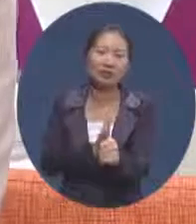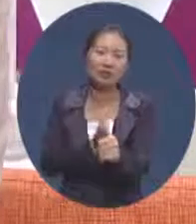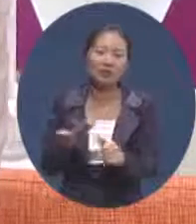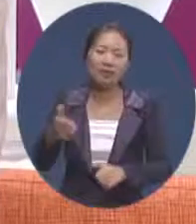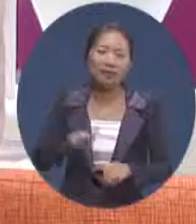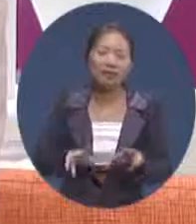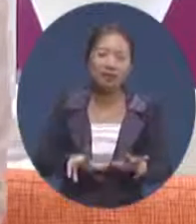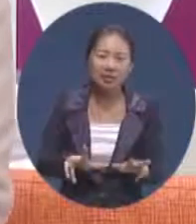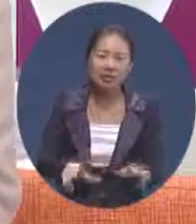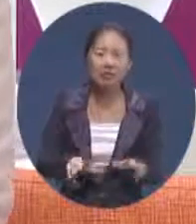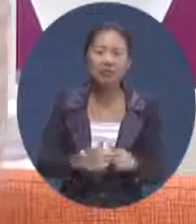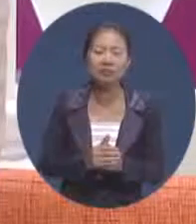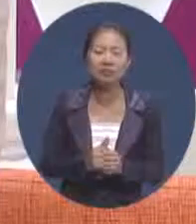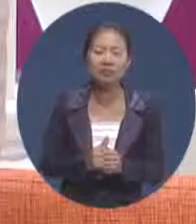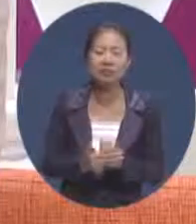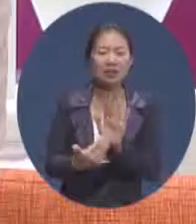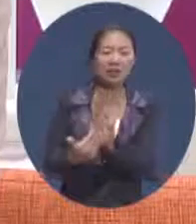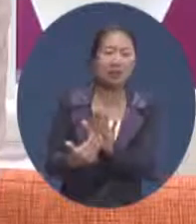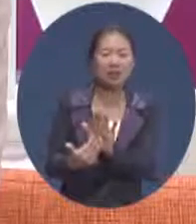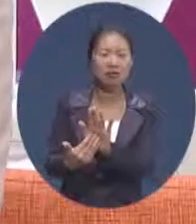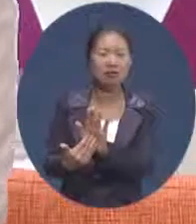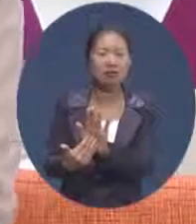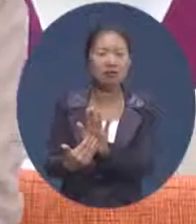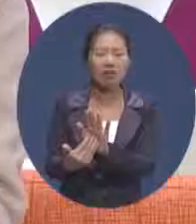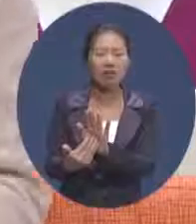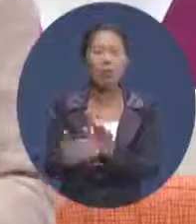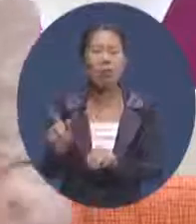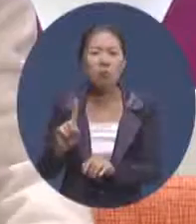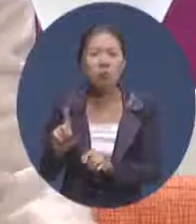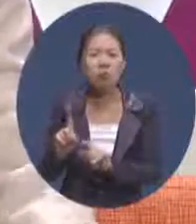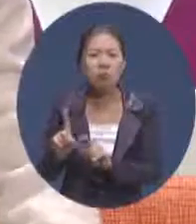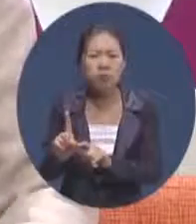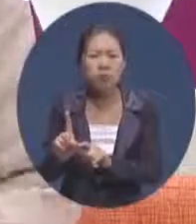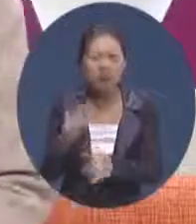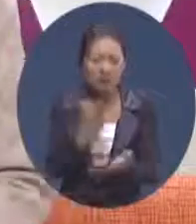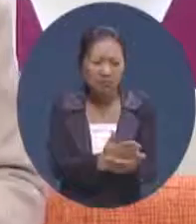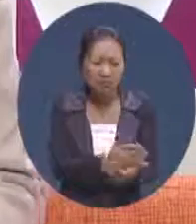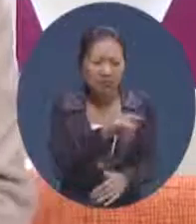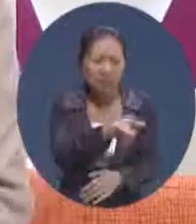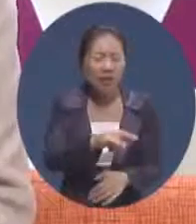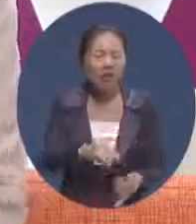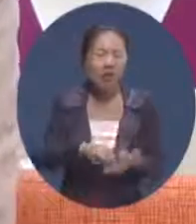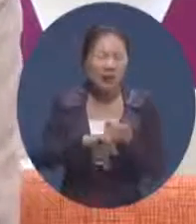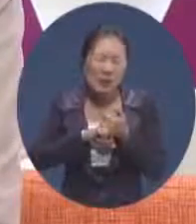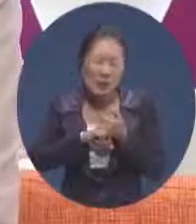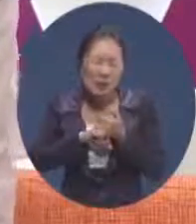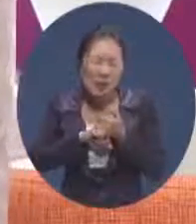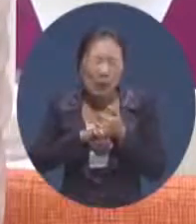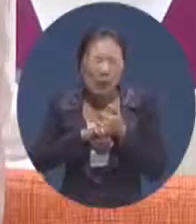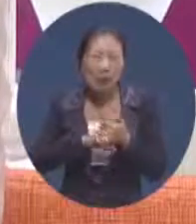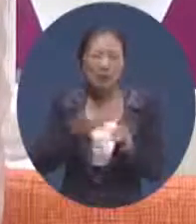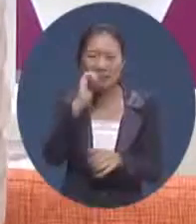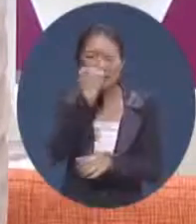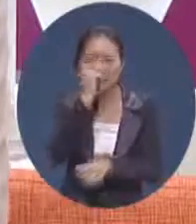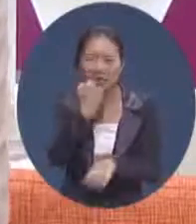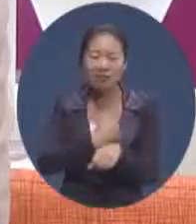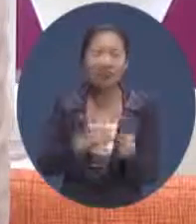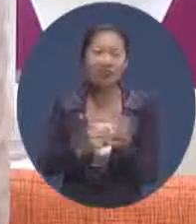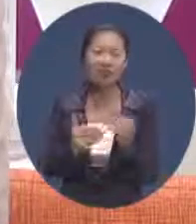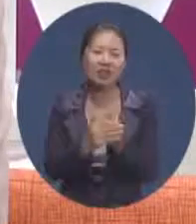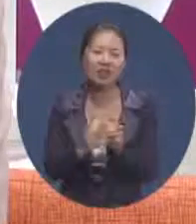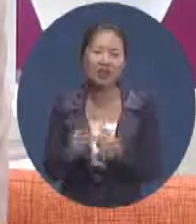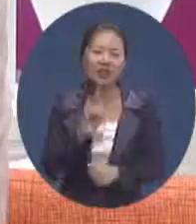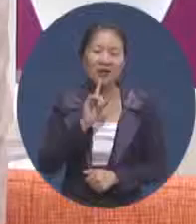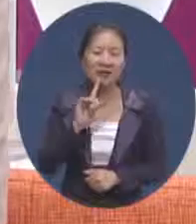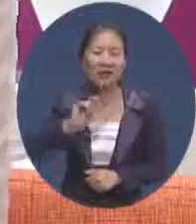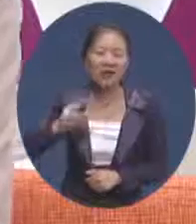이제 이때 애들은 이제 거절증이라는 게 특징적으로 있어서요. 뭐 하지 마라 그러면 꼭 해요, 애들이. 그래서 말을